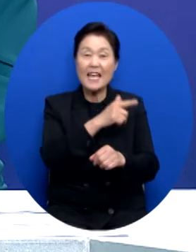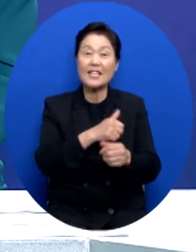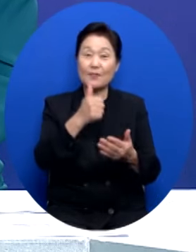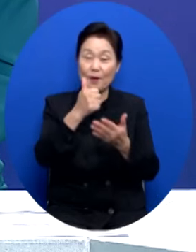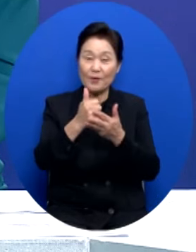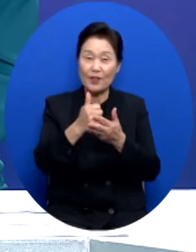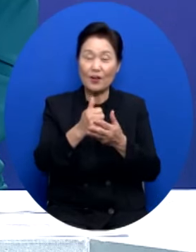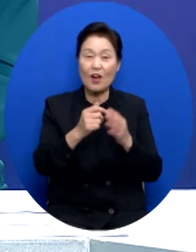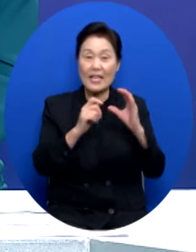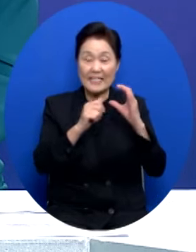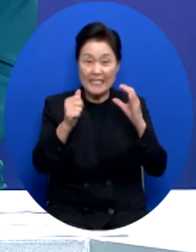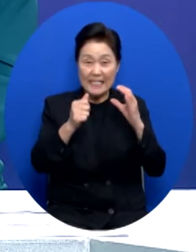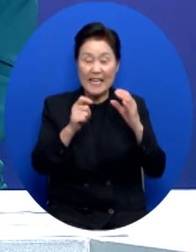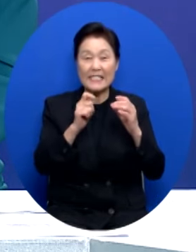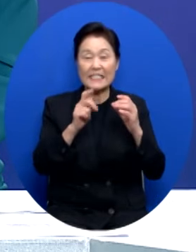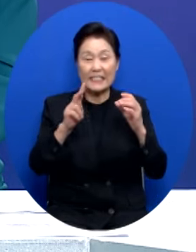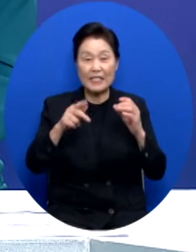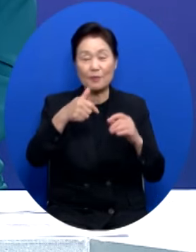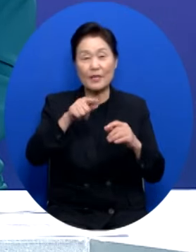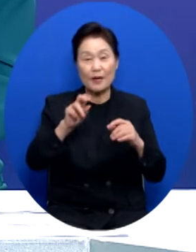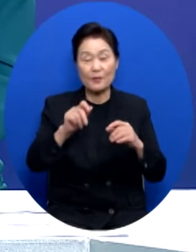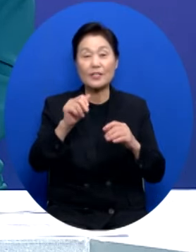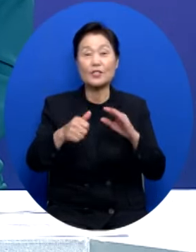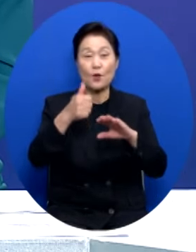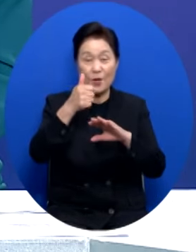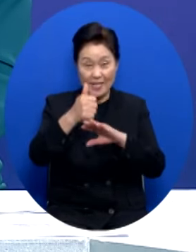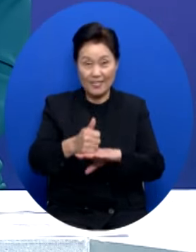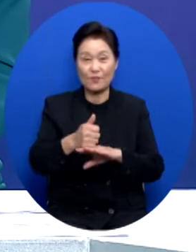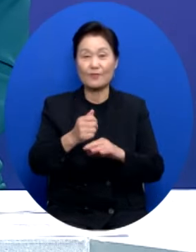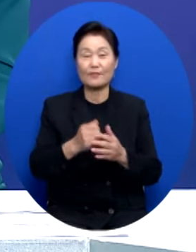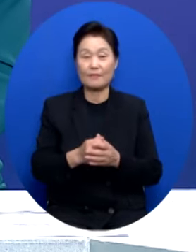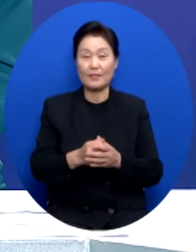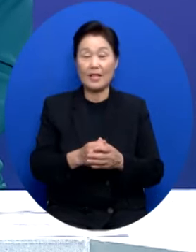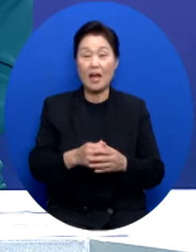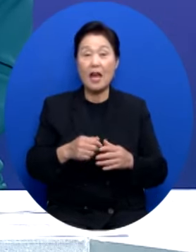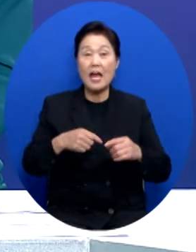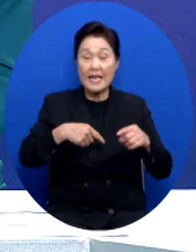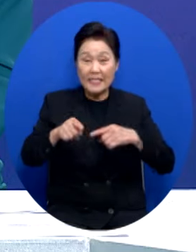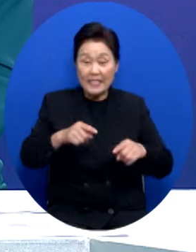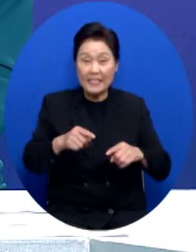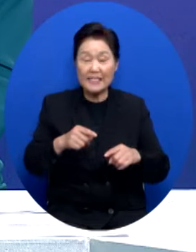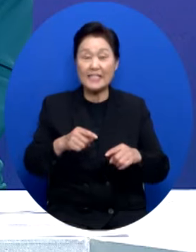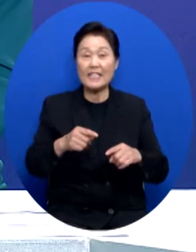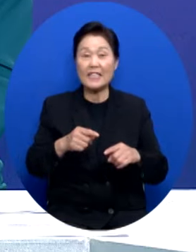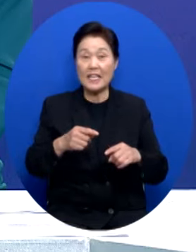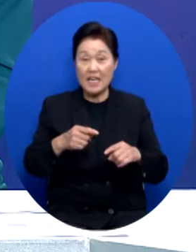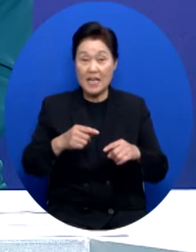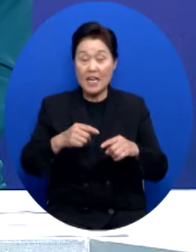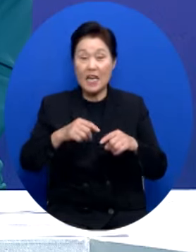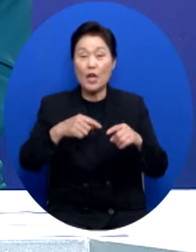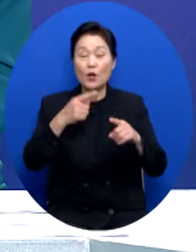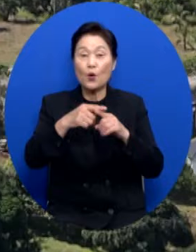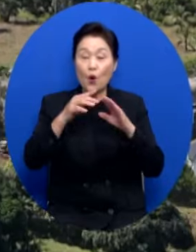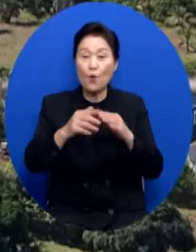회장이 취임했습니다. 탄자니아 주요 정교계 인사들도 참석해 축하했는데요. 이가영 기자입니다.